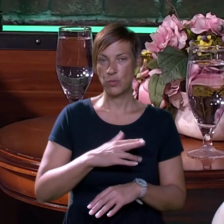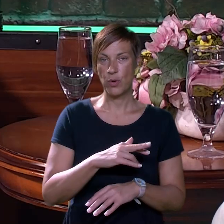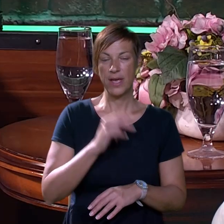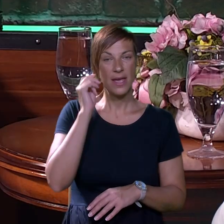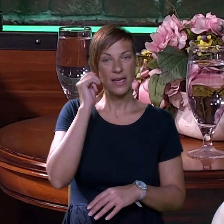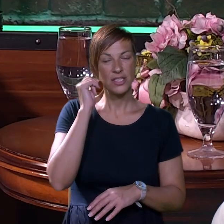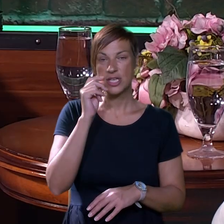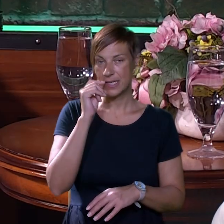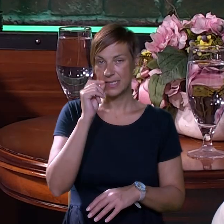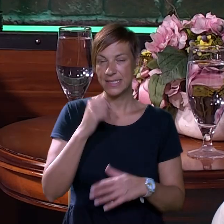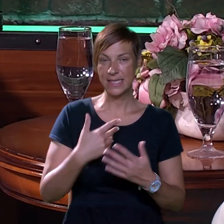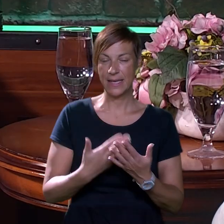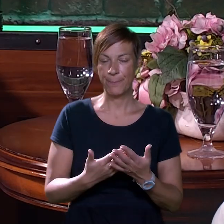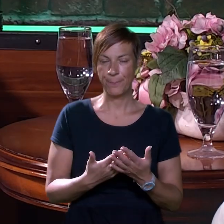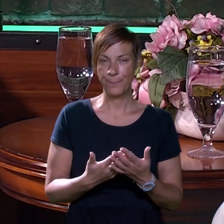moja kćer i moj sin